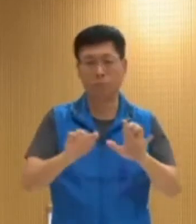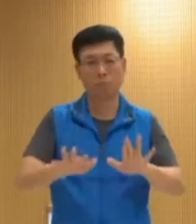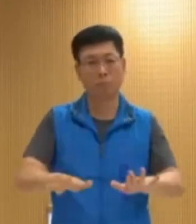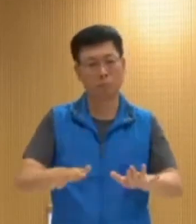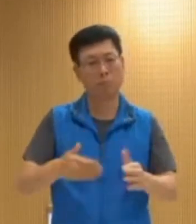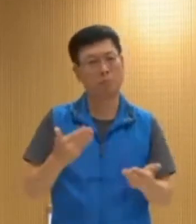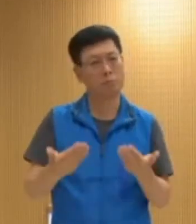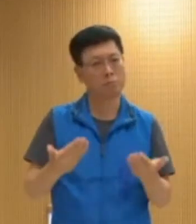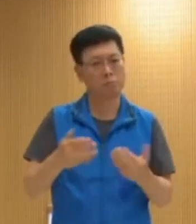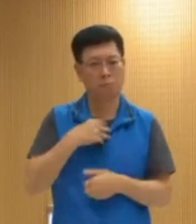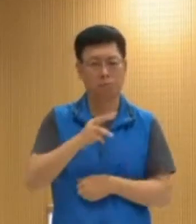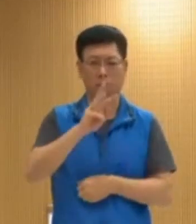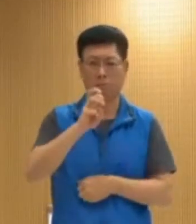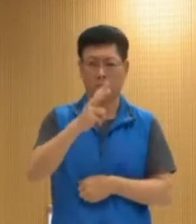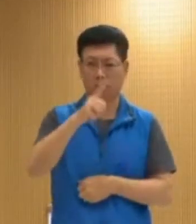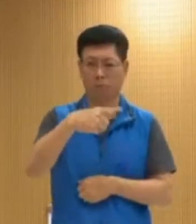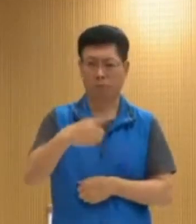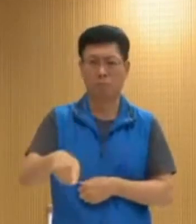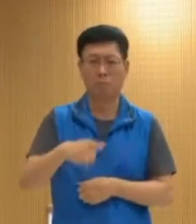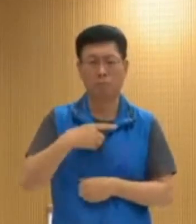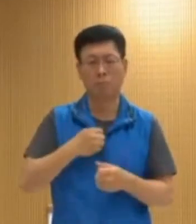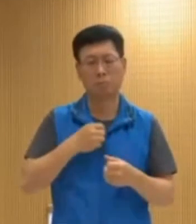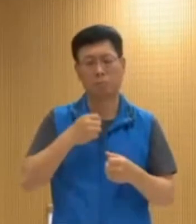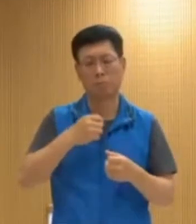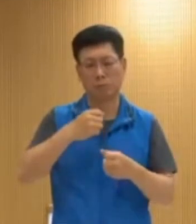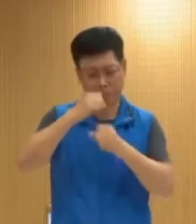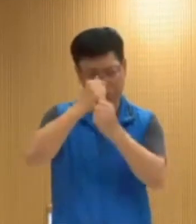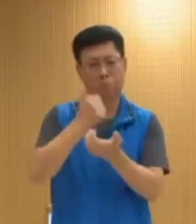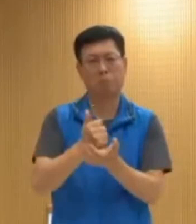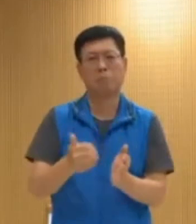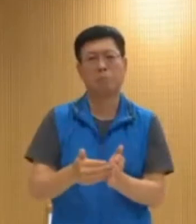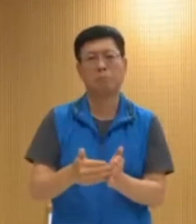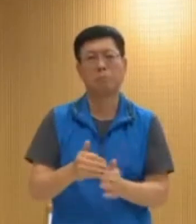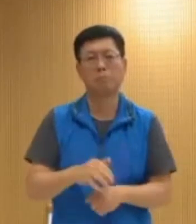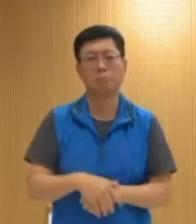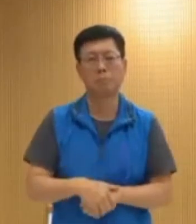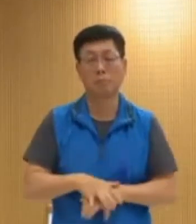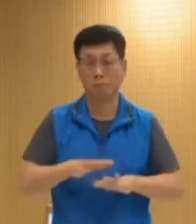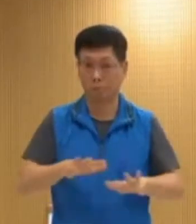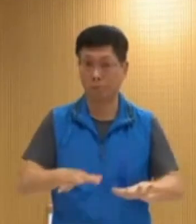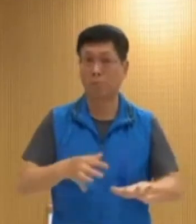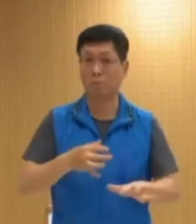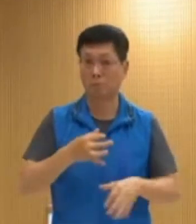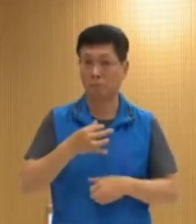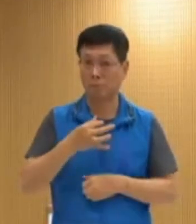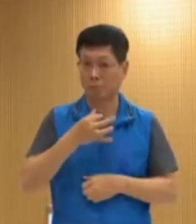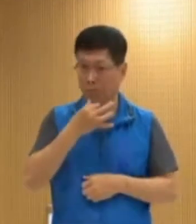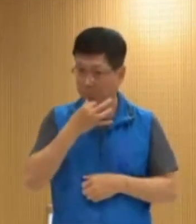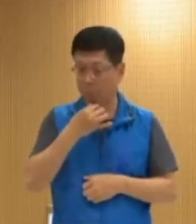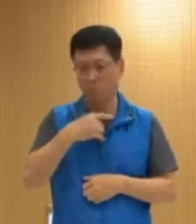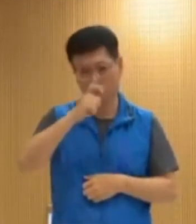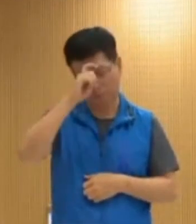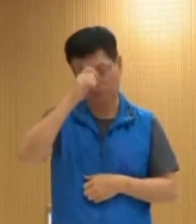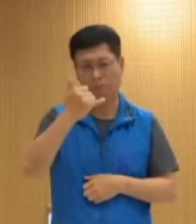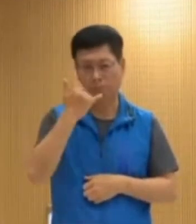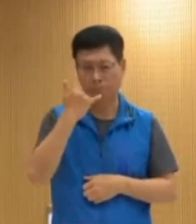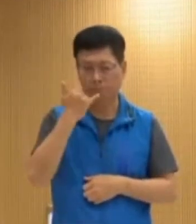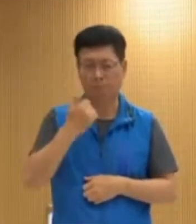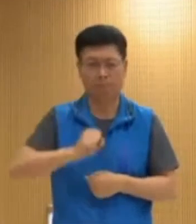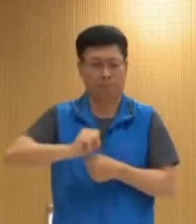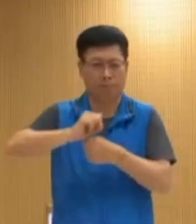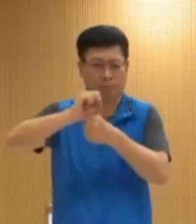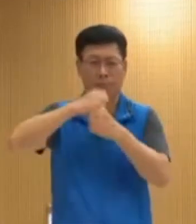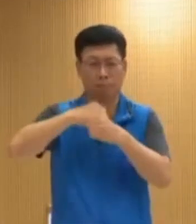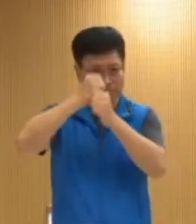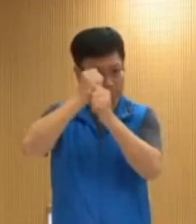天就有32例的确诊个案，所以为了提升我们的筛检